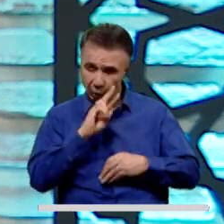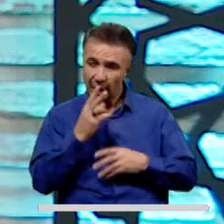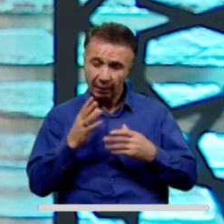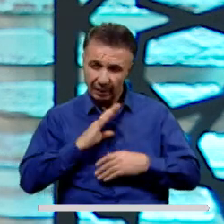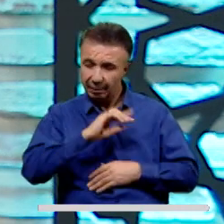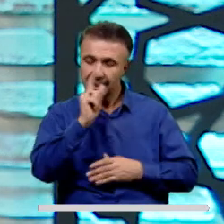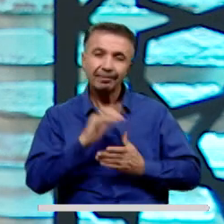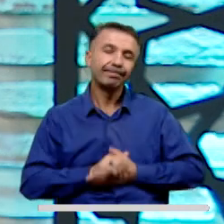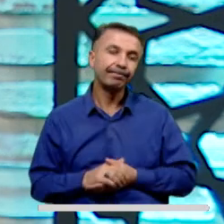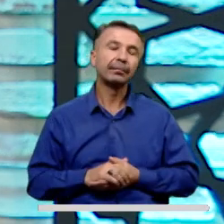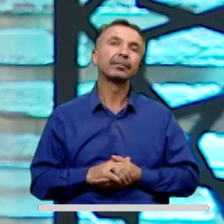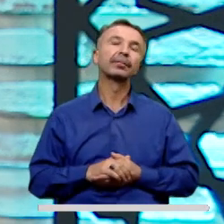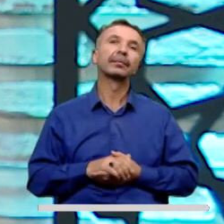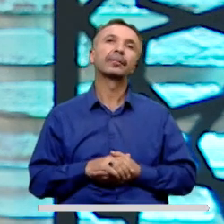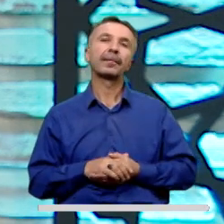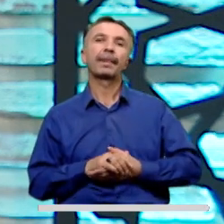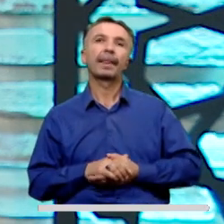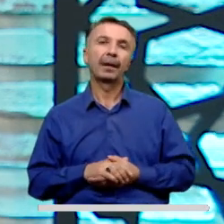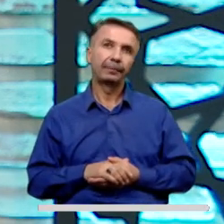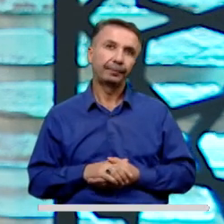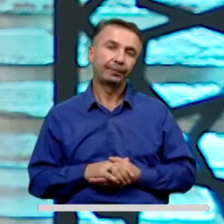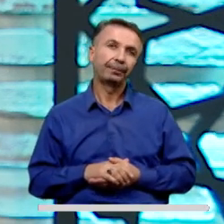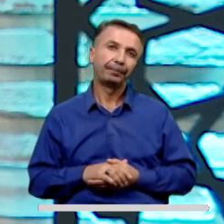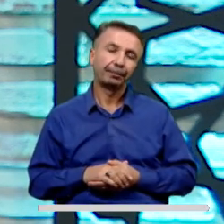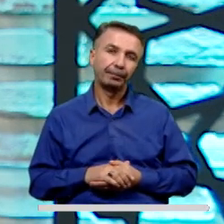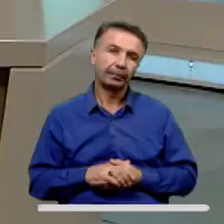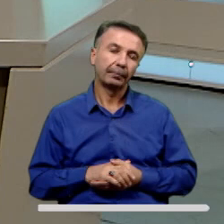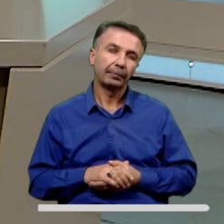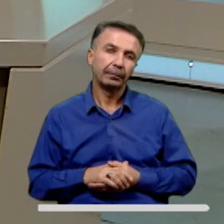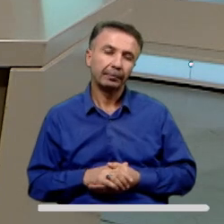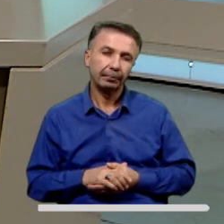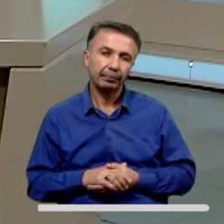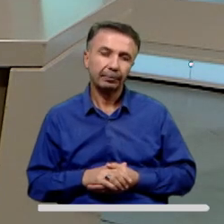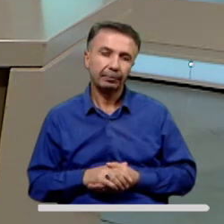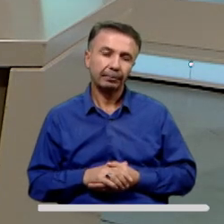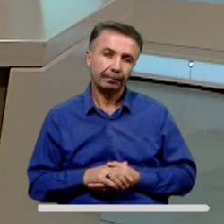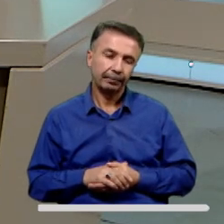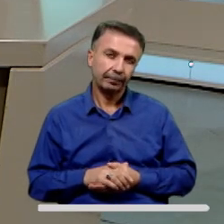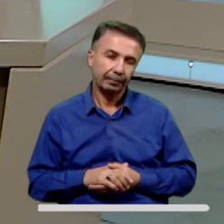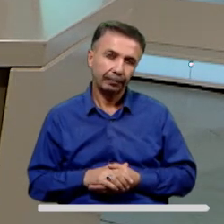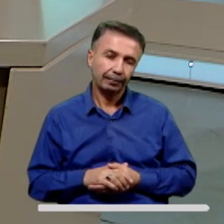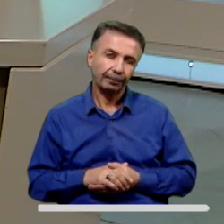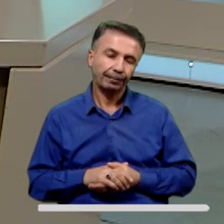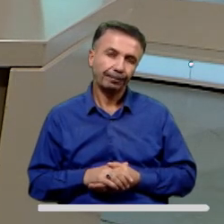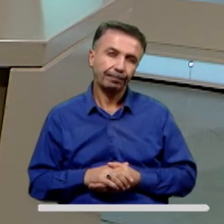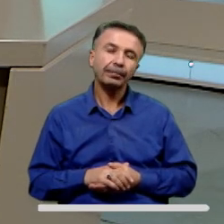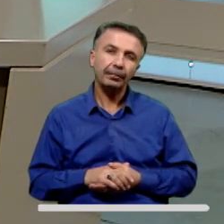kardeşim. Konya'mıza da selam ediyoruz. Bereketli akşamlar. Evet, çok ince, hassas bir çizgi hocam, ne dersiniz?